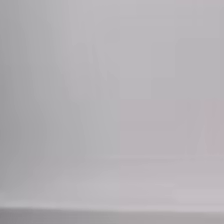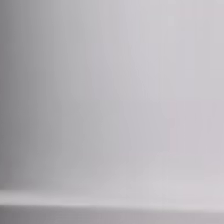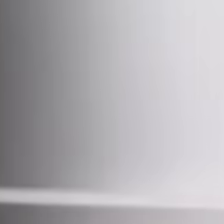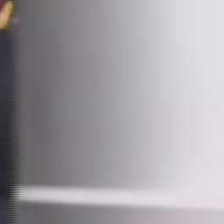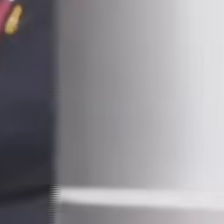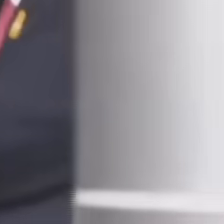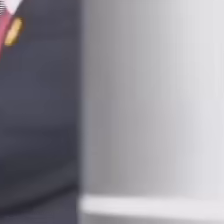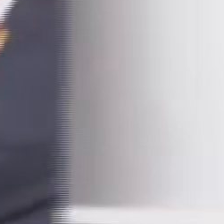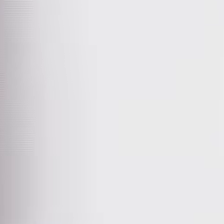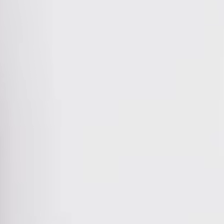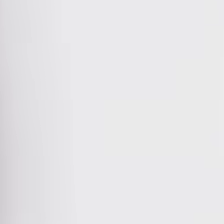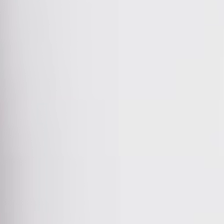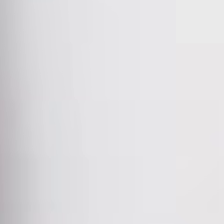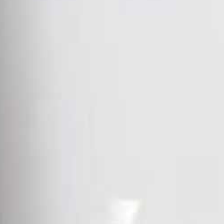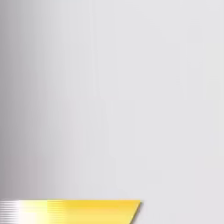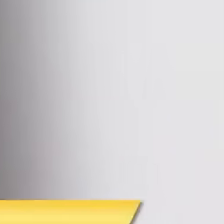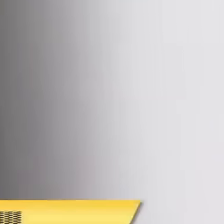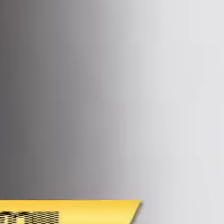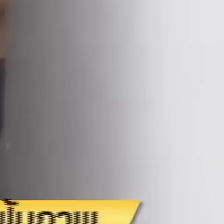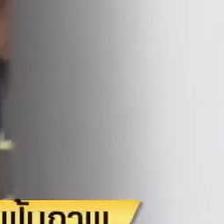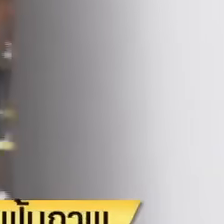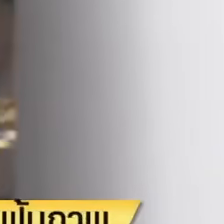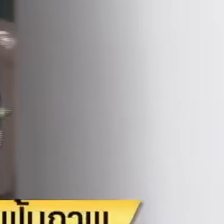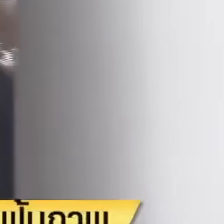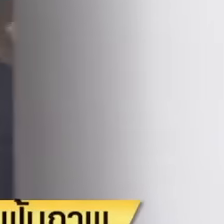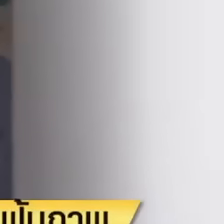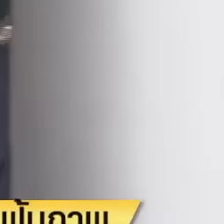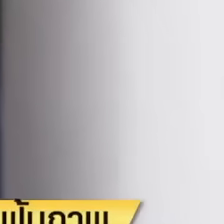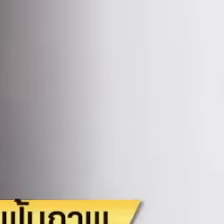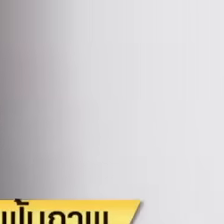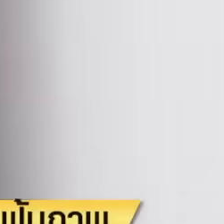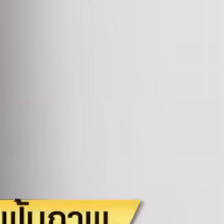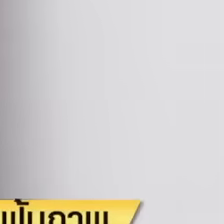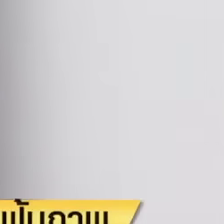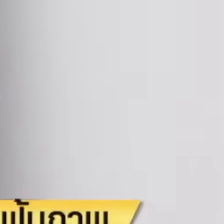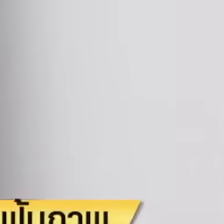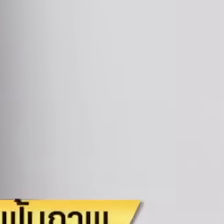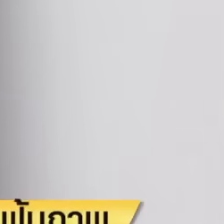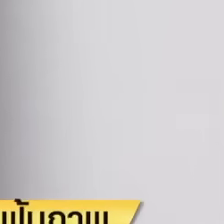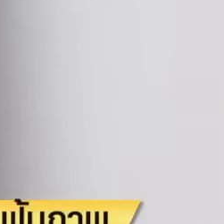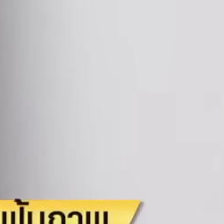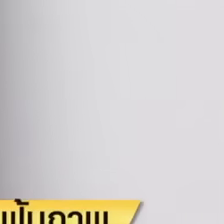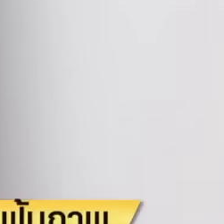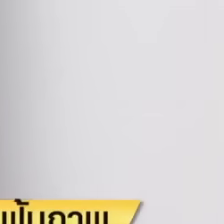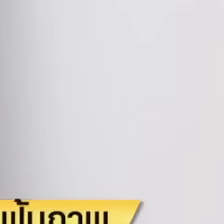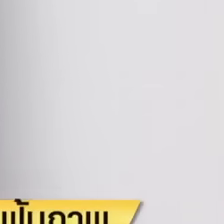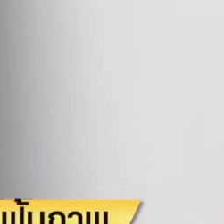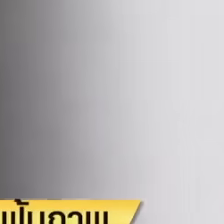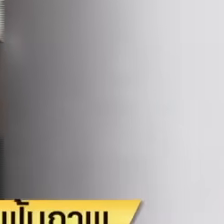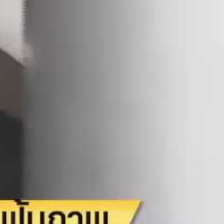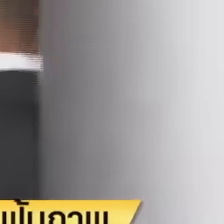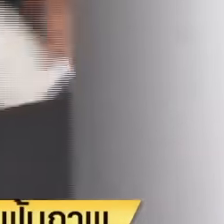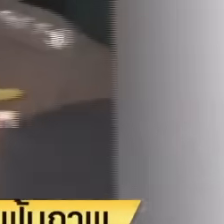ว่ายังมาไม่ถึงตอนนี้ ใช่ค่ะ อยู่ในกระบวนการที่จะส่งมาถึงรัฐมนตรียุติธรรมอันนี้ความเห็นผมนะแ